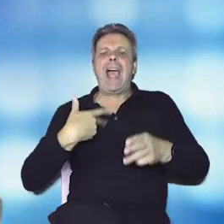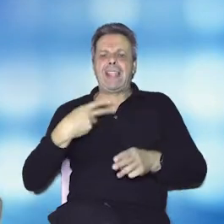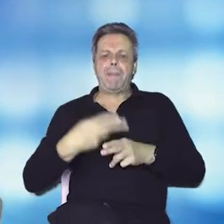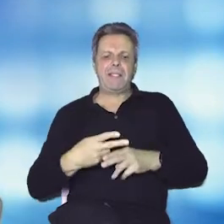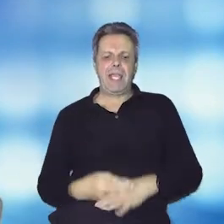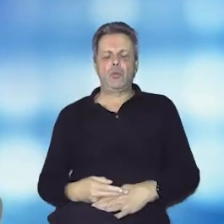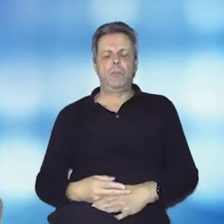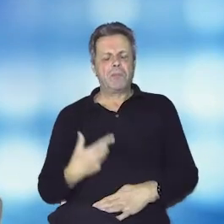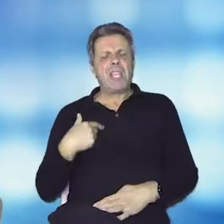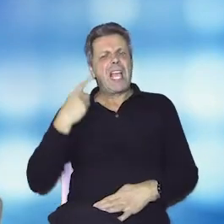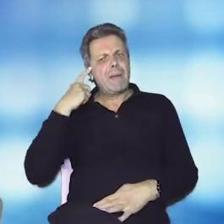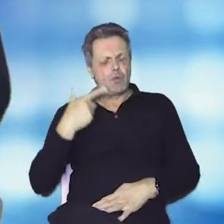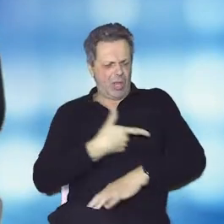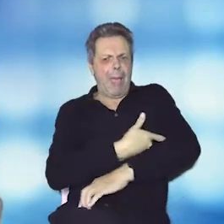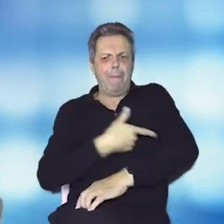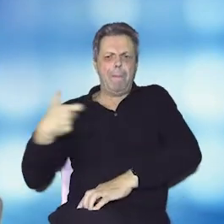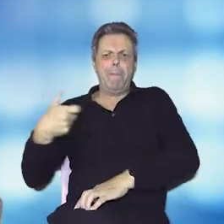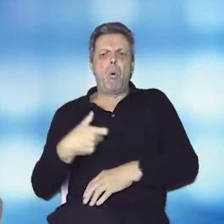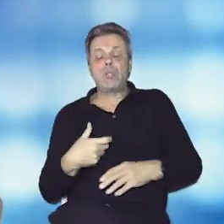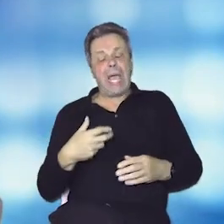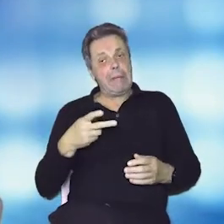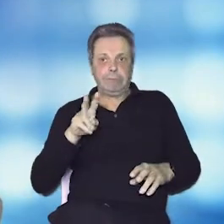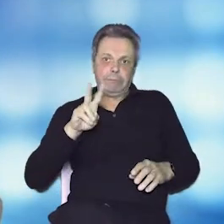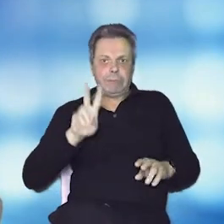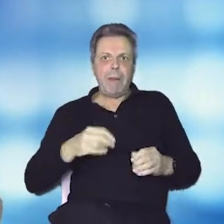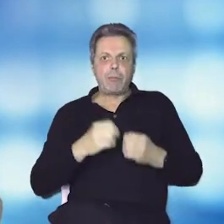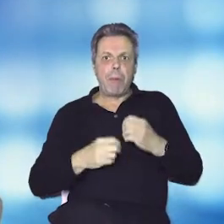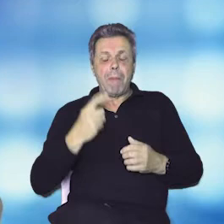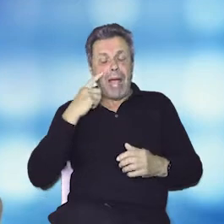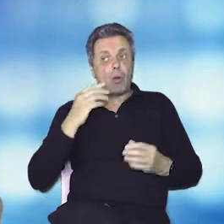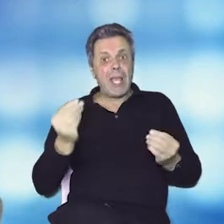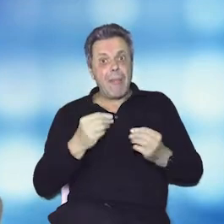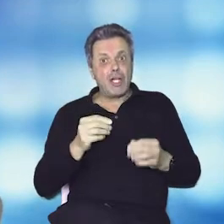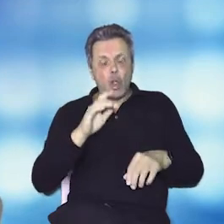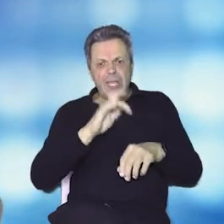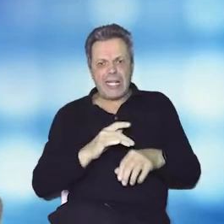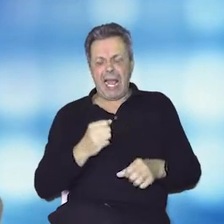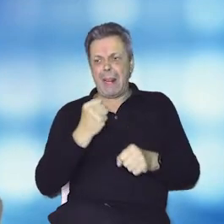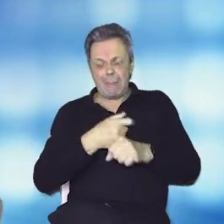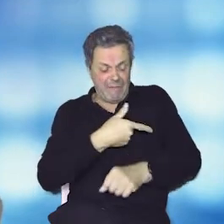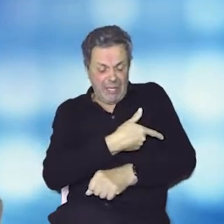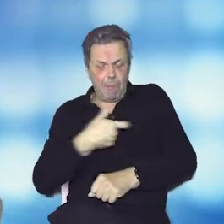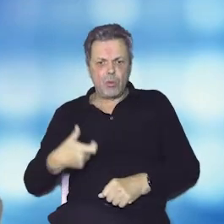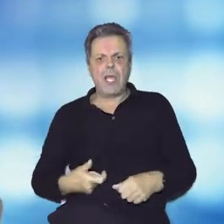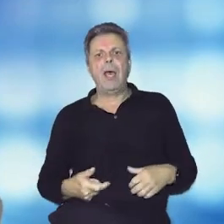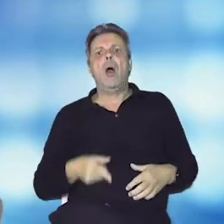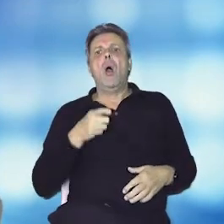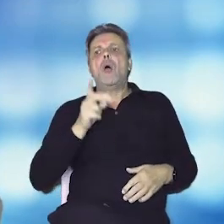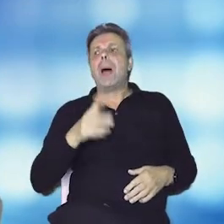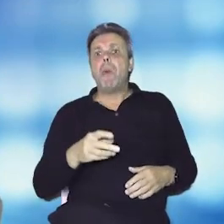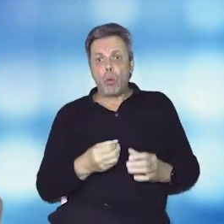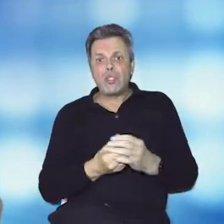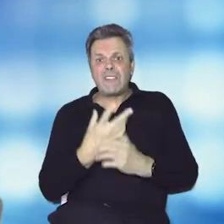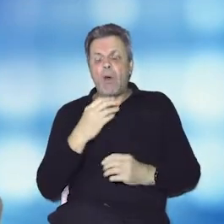čuo da je punkcija vrlo problematična, jer ako se nešto dira, napravi se punkcija, i to da onda mogu